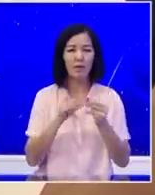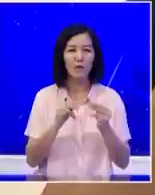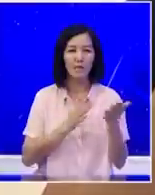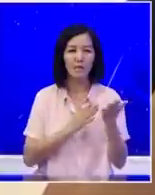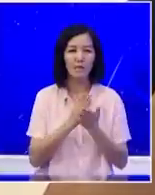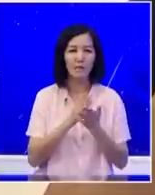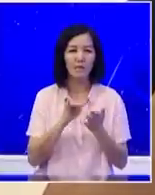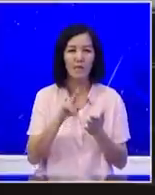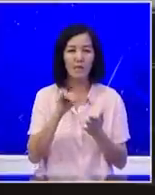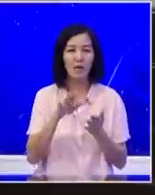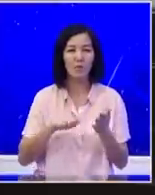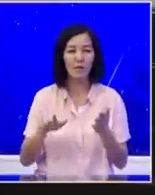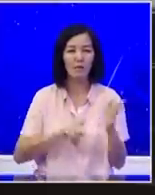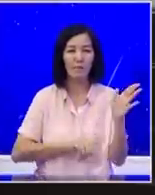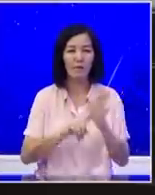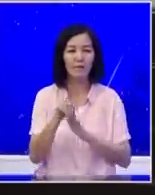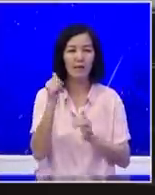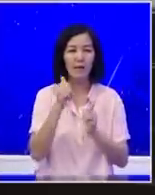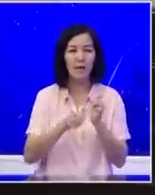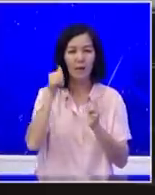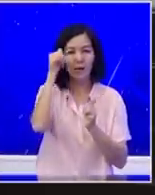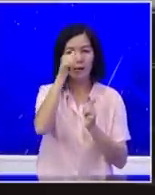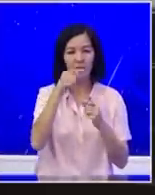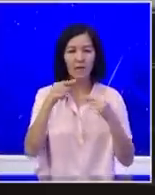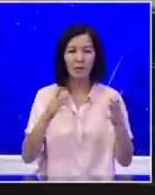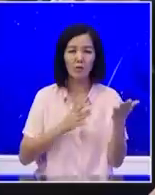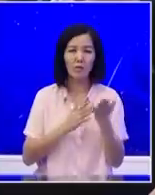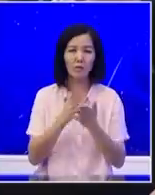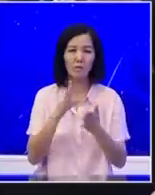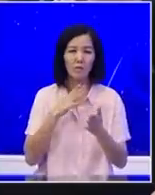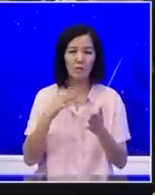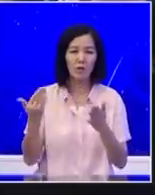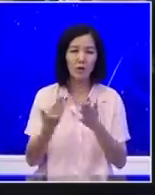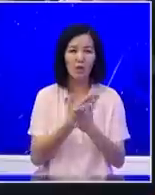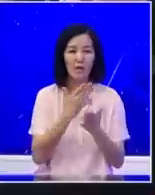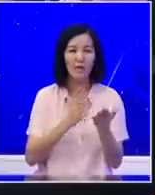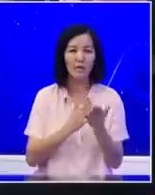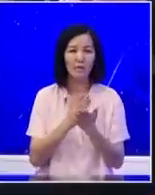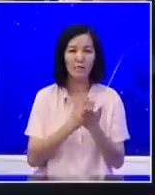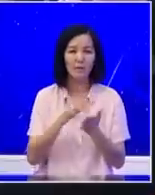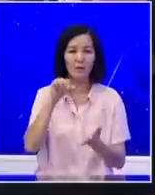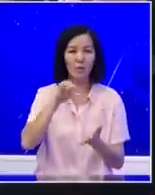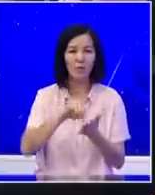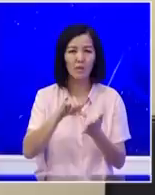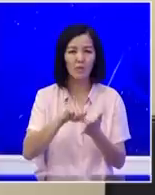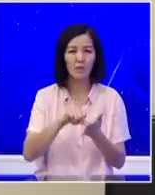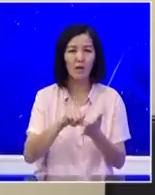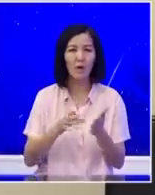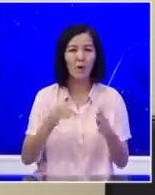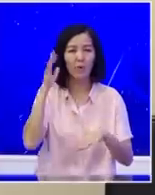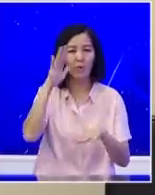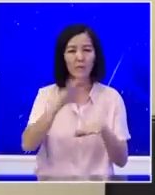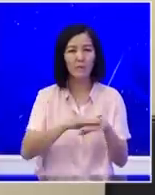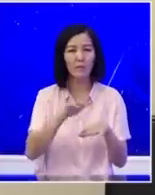жолын Іле ауданында бастаған. Әр жылдарда ауданда түрлі қызметте болды. Жаңа қызметке орналасуына орай Амандық